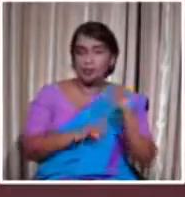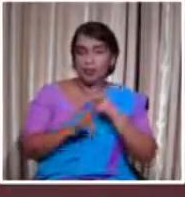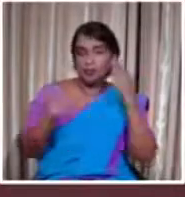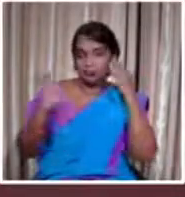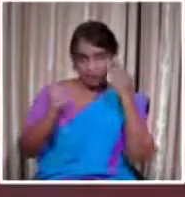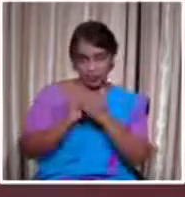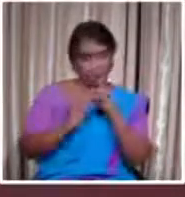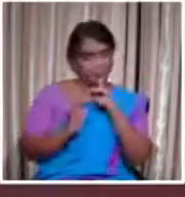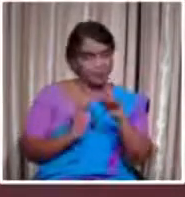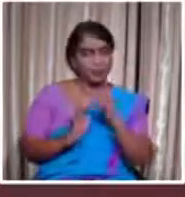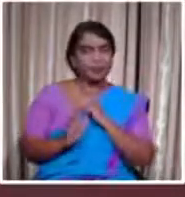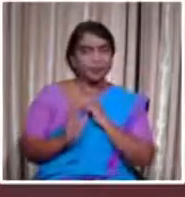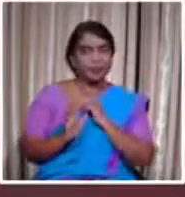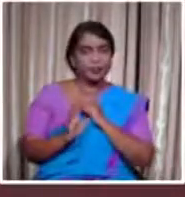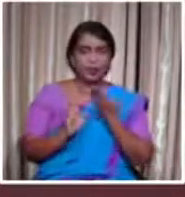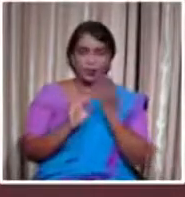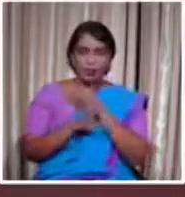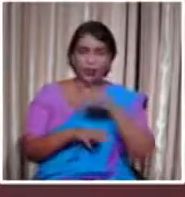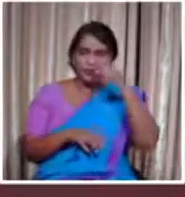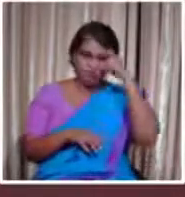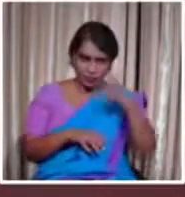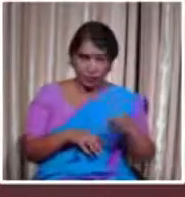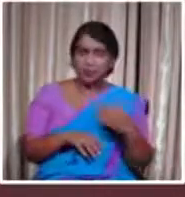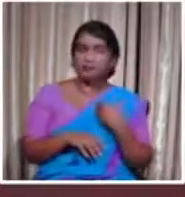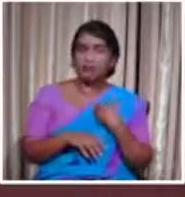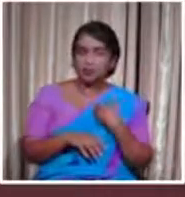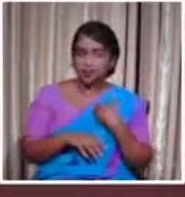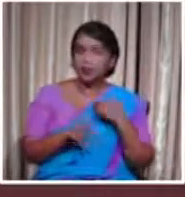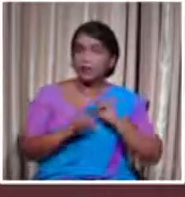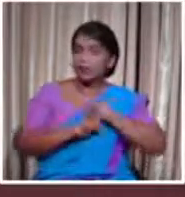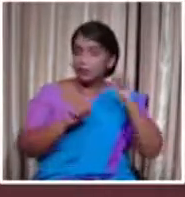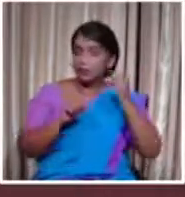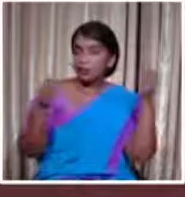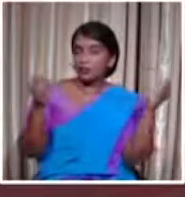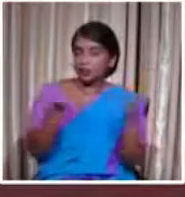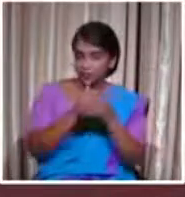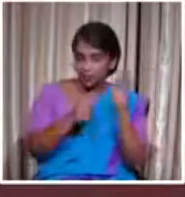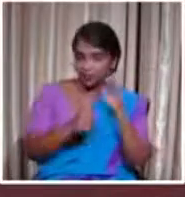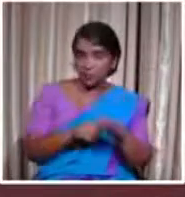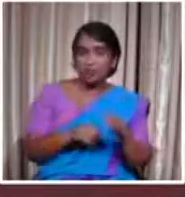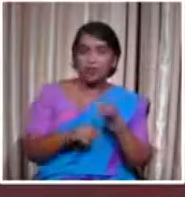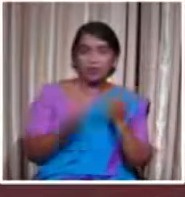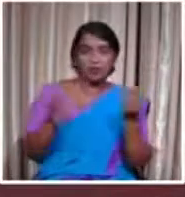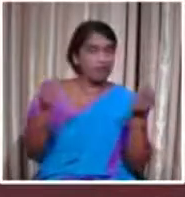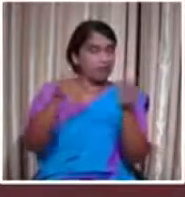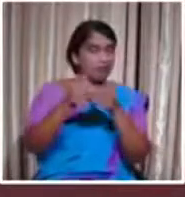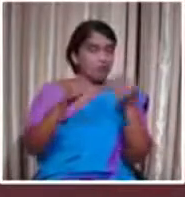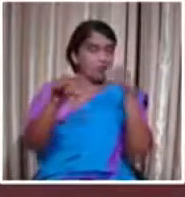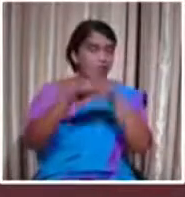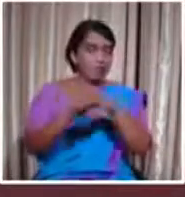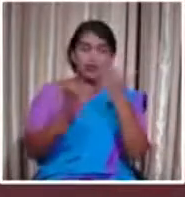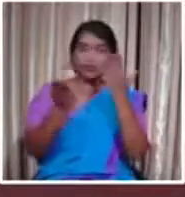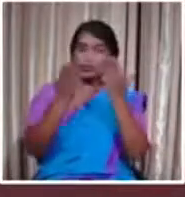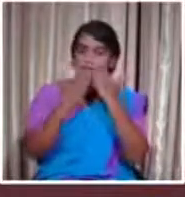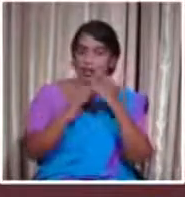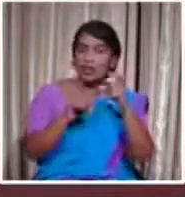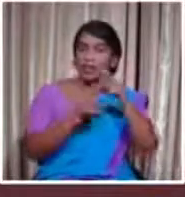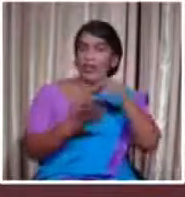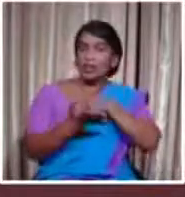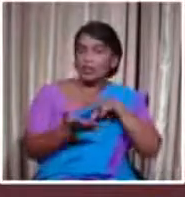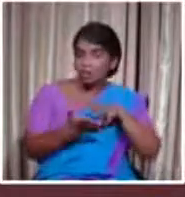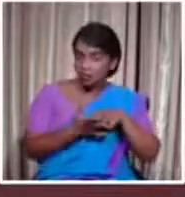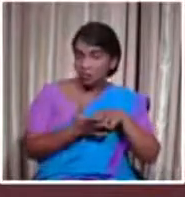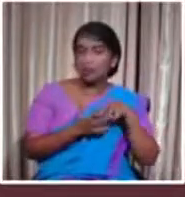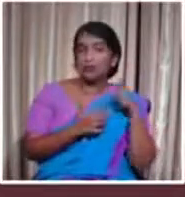කරන්න කැමැති. අපි පෞගිය දවස්වල දැක්කා මේ අරගලය මුවා කරගෙන ඉස්සරහට ඇවිල්ලා ඒ දිස්ත්‍රික්කවල